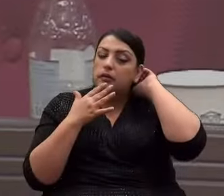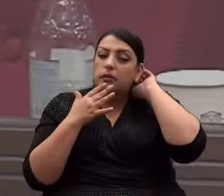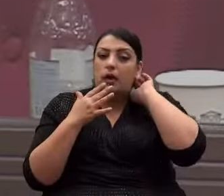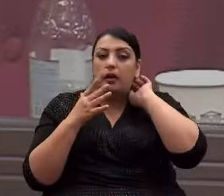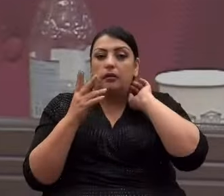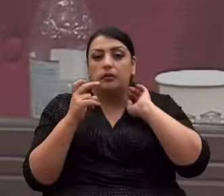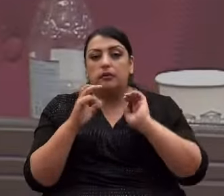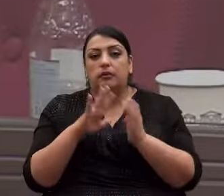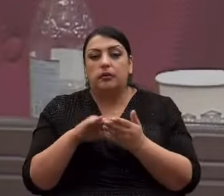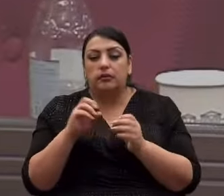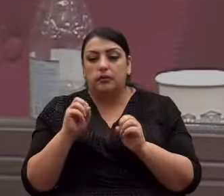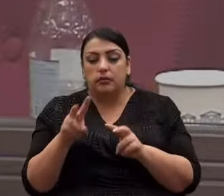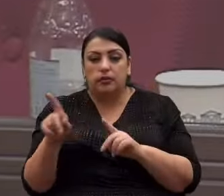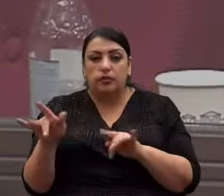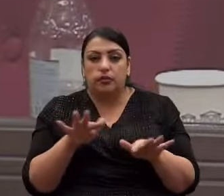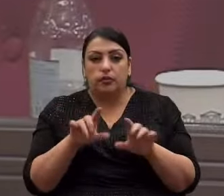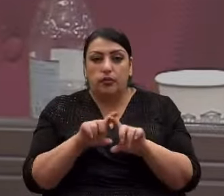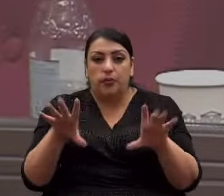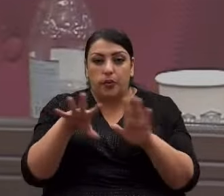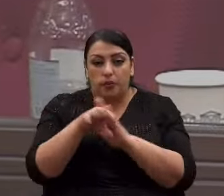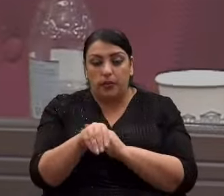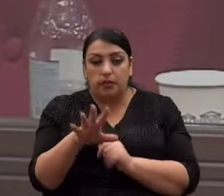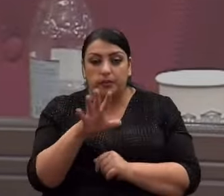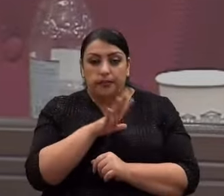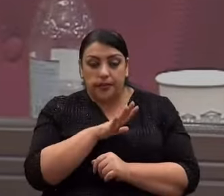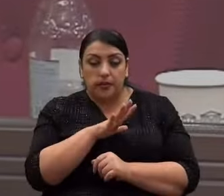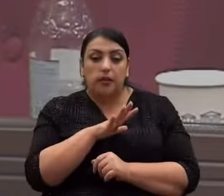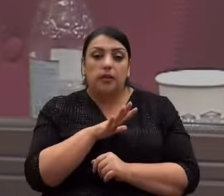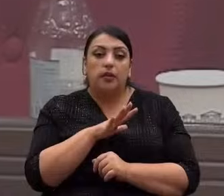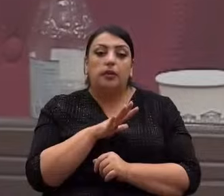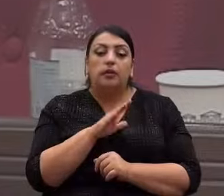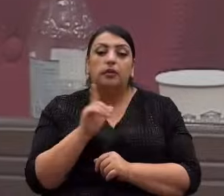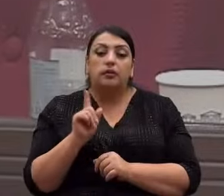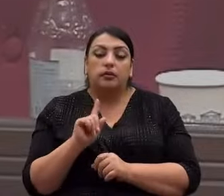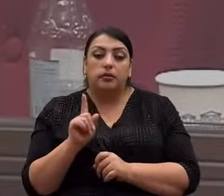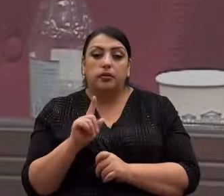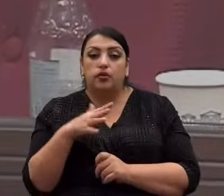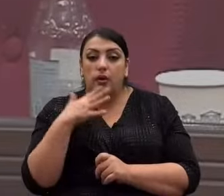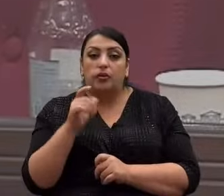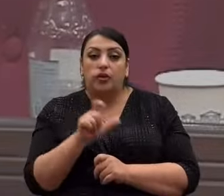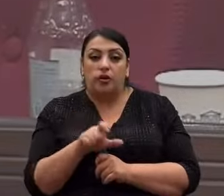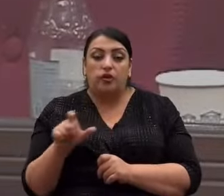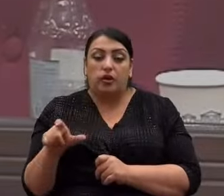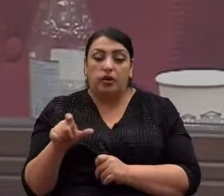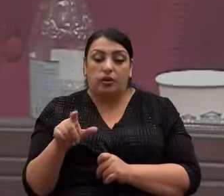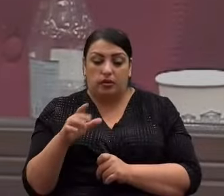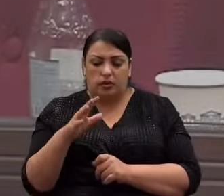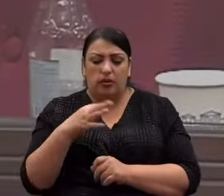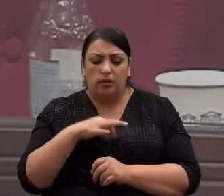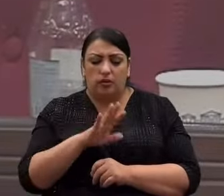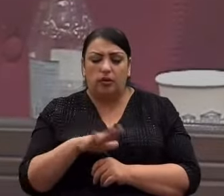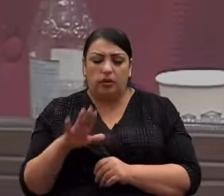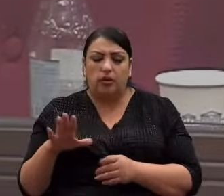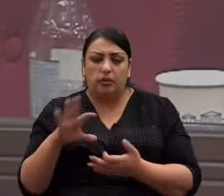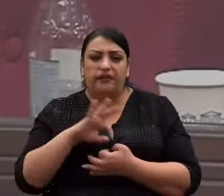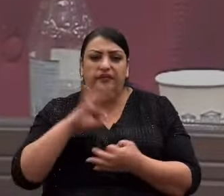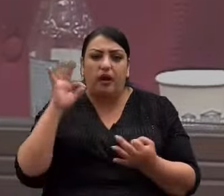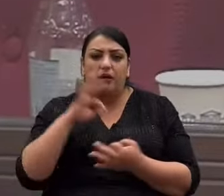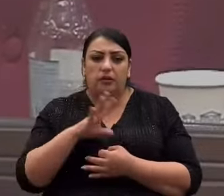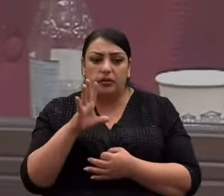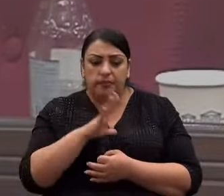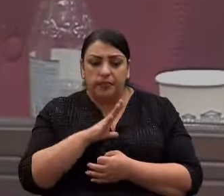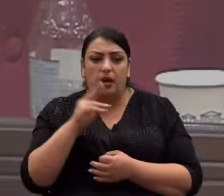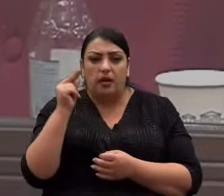Երևան դպրոցներից մեկում գործողություն իրականացրեց, որը շատ աշակերտների վախեցրեց, և այս առումով նաև կրթության